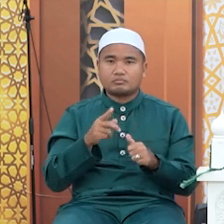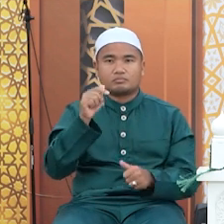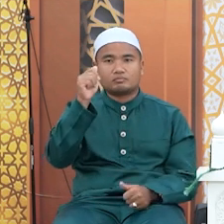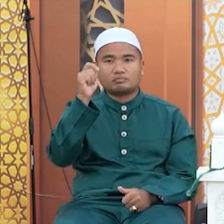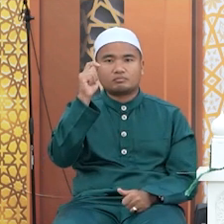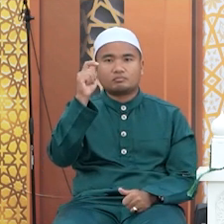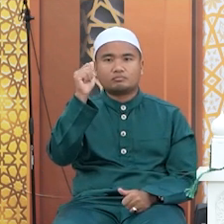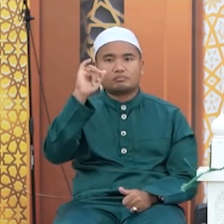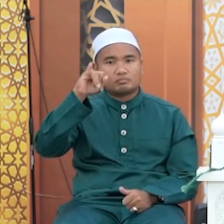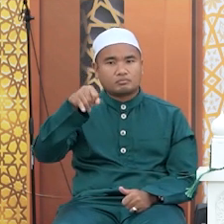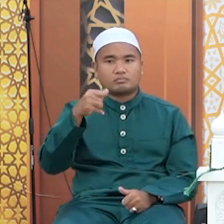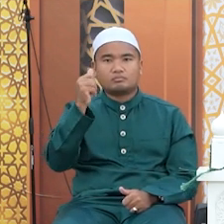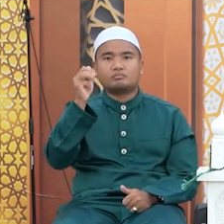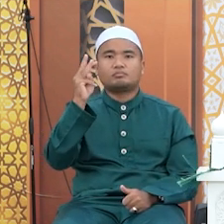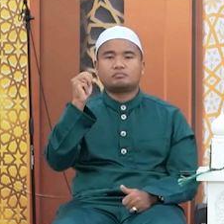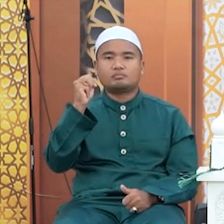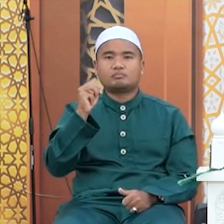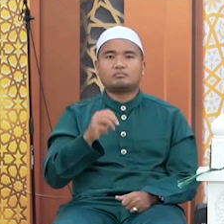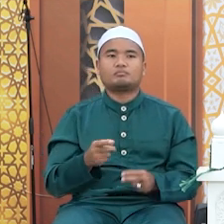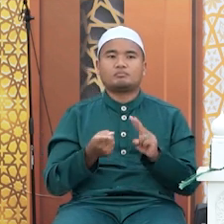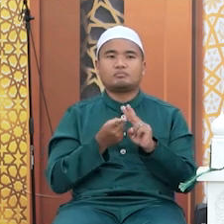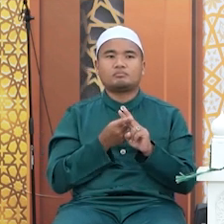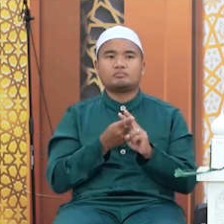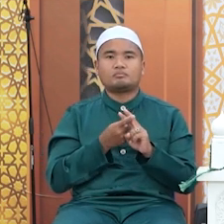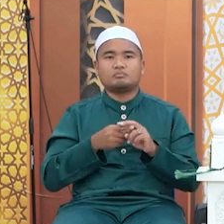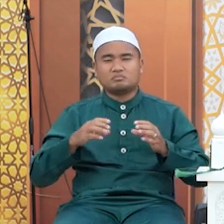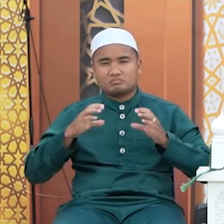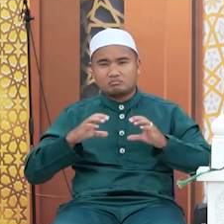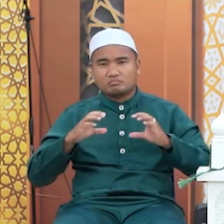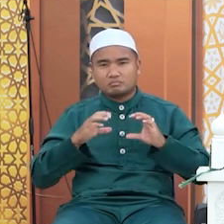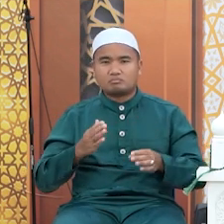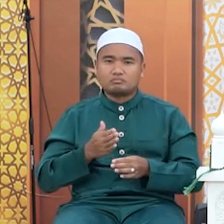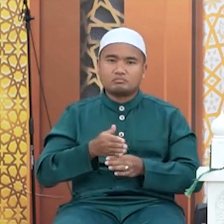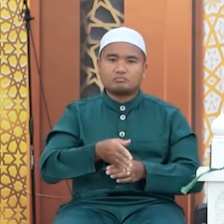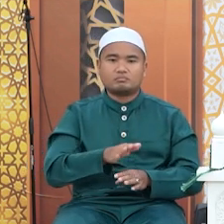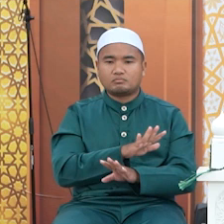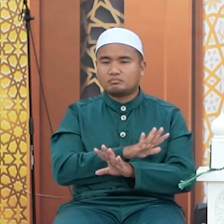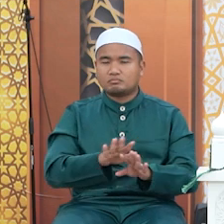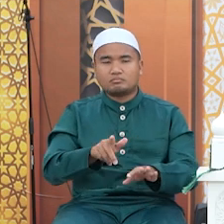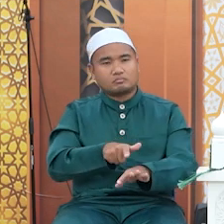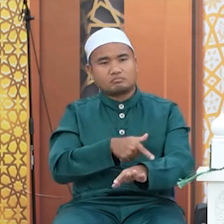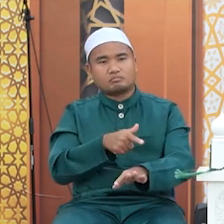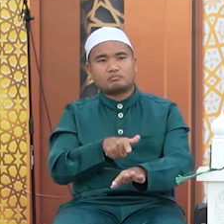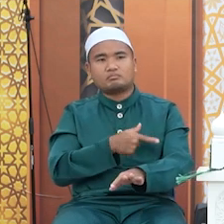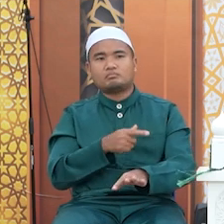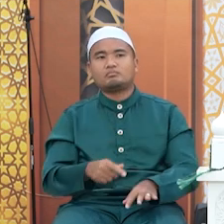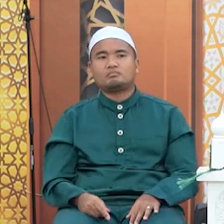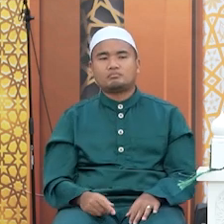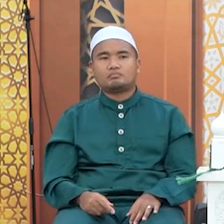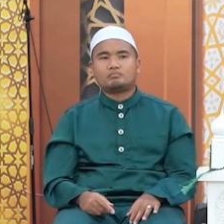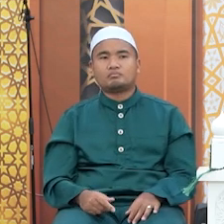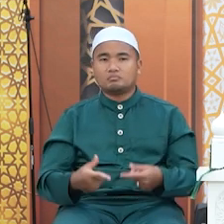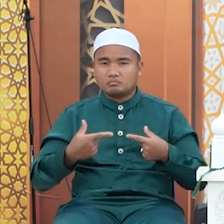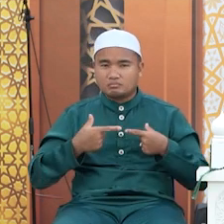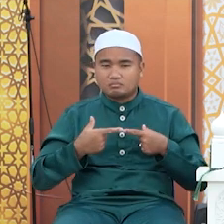senang. Jangan tumpuk. Keduanya, cepat semelih. Jangan sentimeter lambat tadi. Laju,